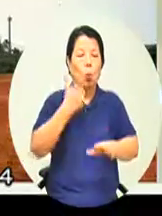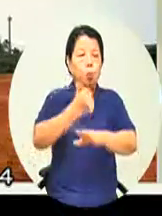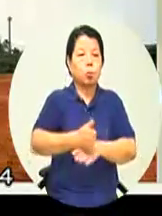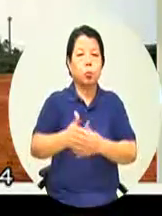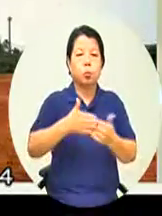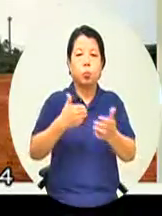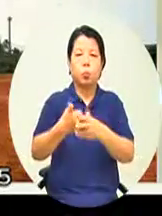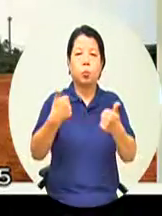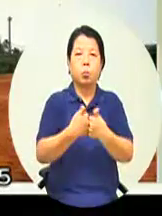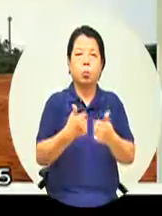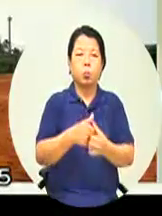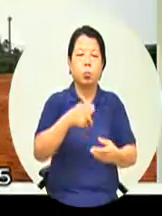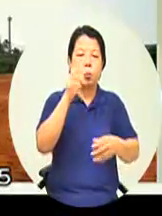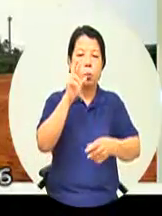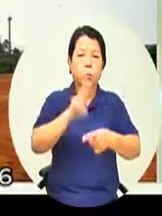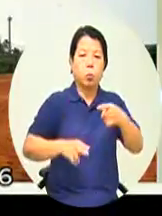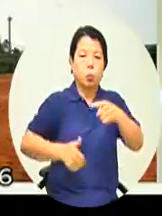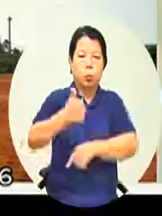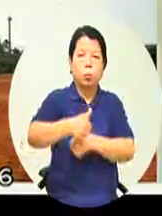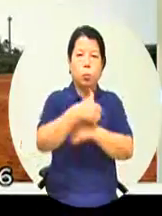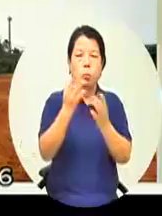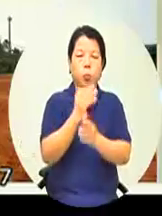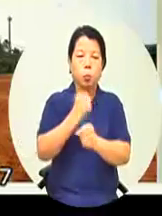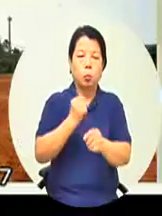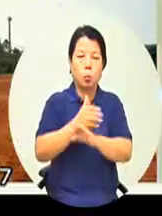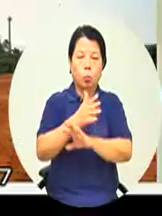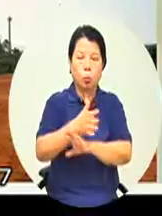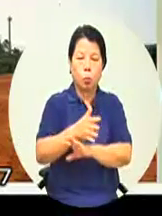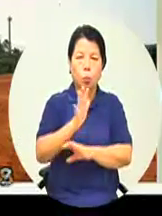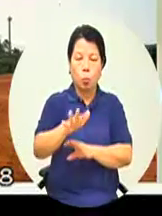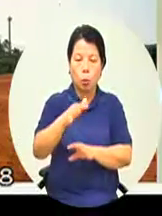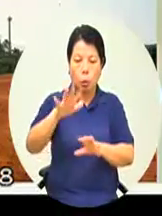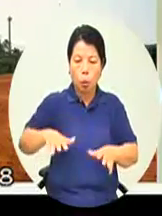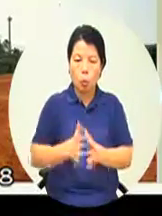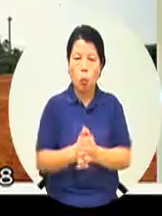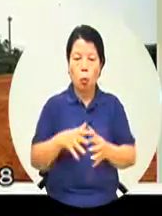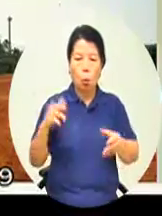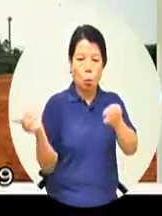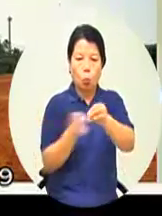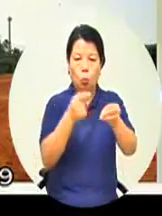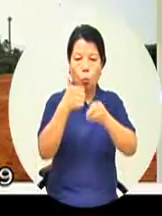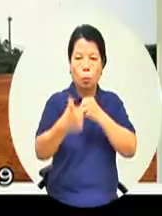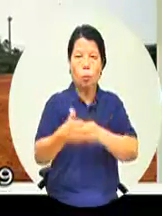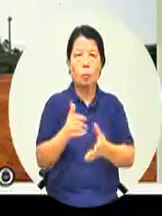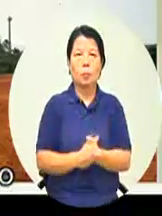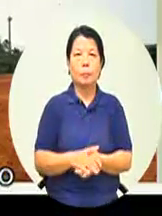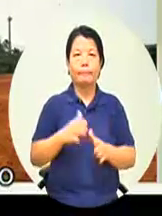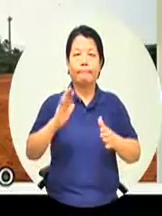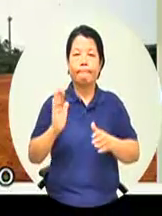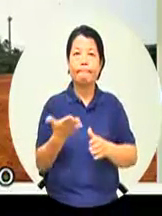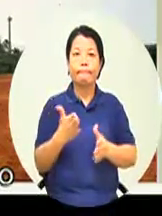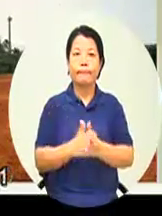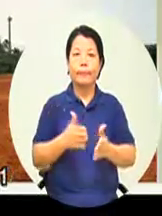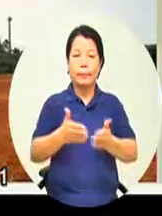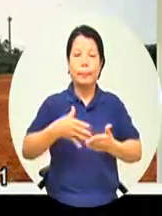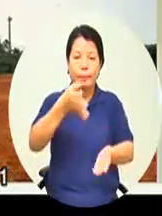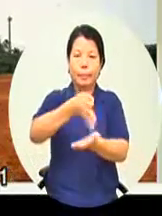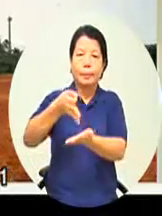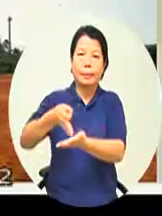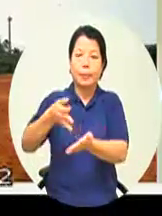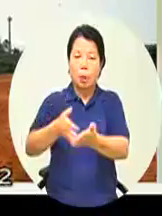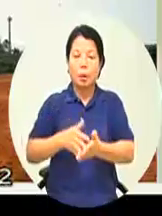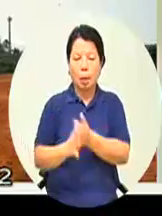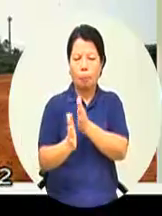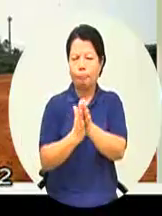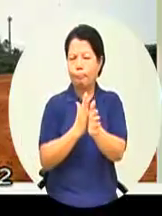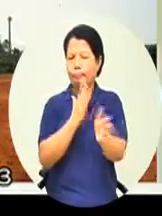伫102年啊办这个，结果这个球场吼足好，啊问题吼、哦，要登记吼爱排队